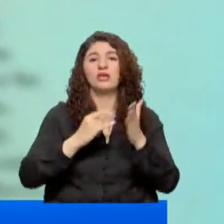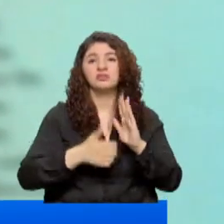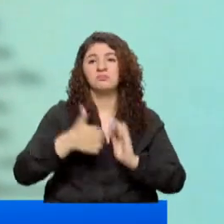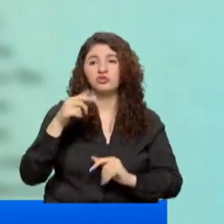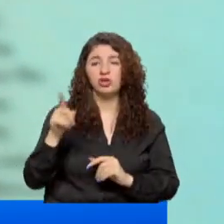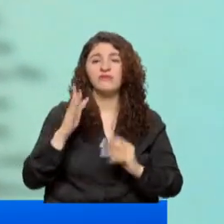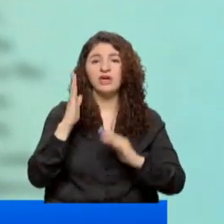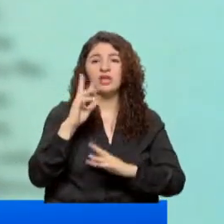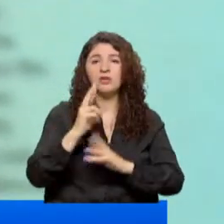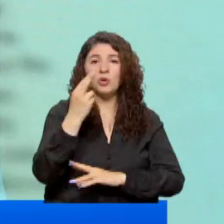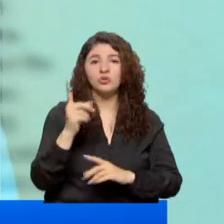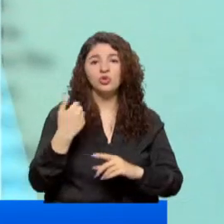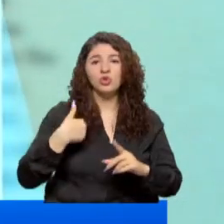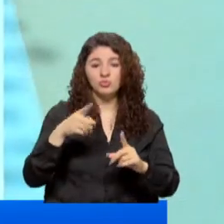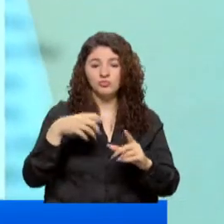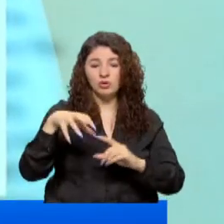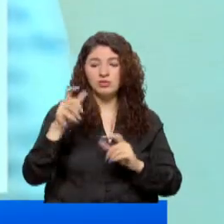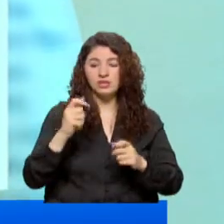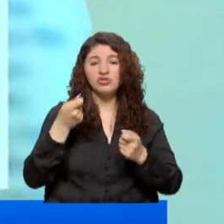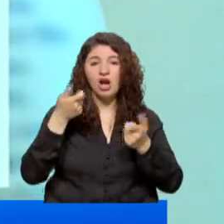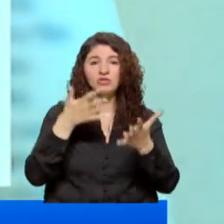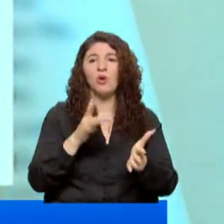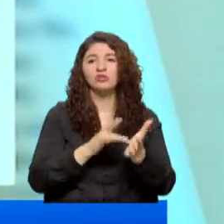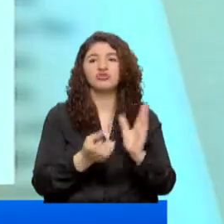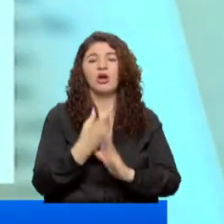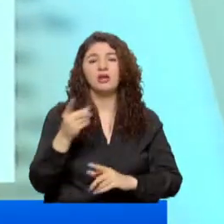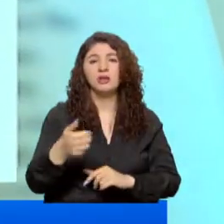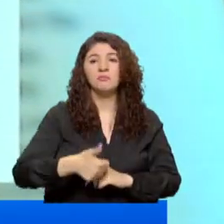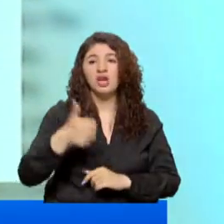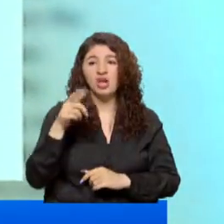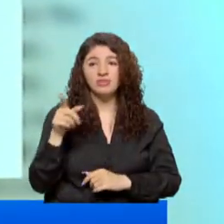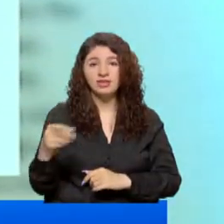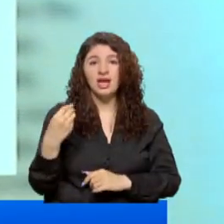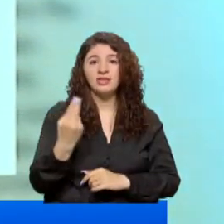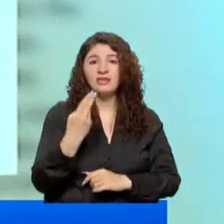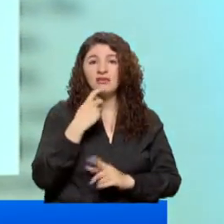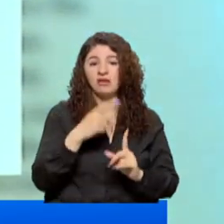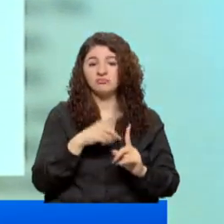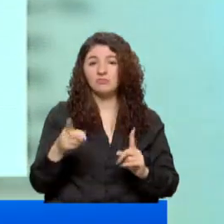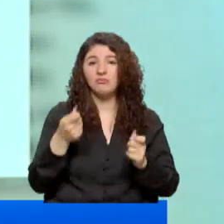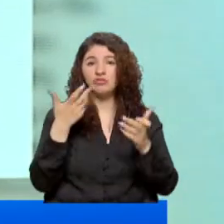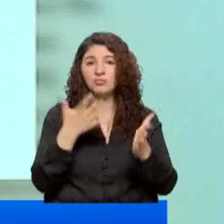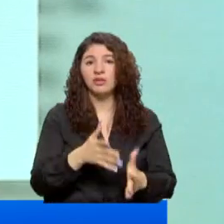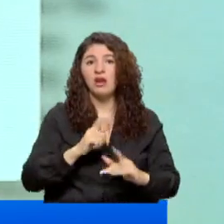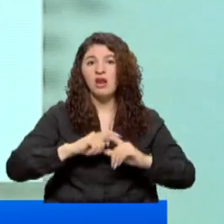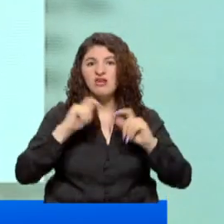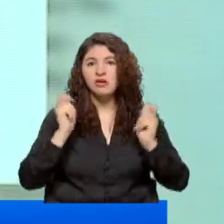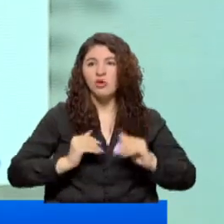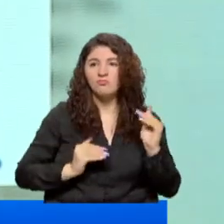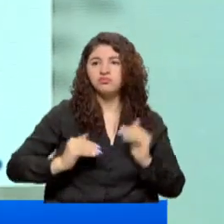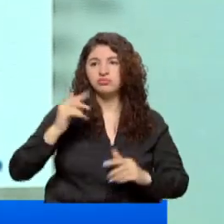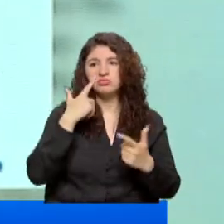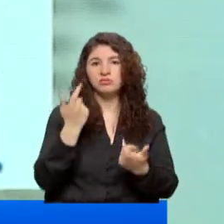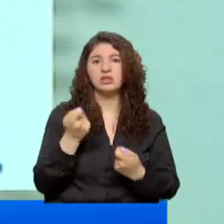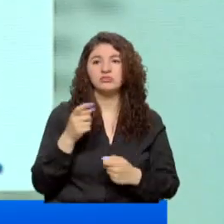faaliyet raporları ise kurumun bu alanda yaptığı harcamaları ortaya koydu başkanlığın yedi yıldan bu yana harcamalarındaki rekor artış